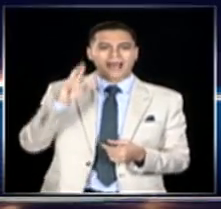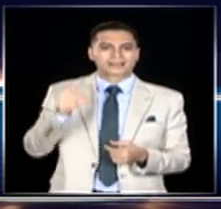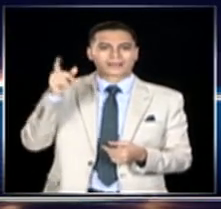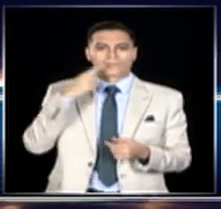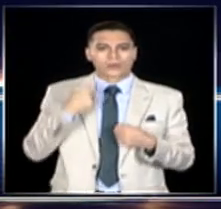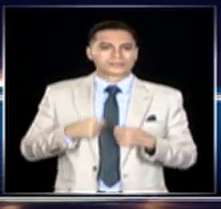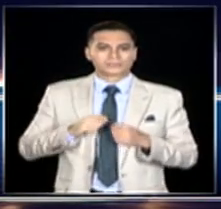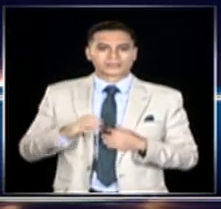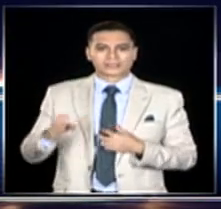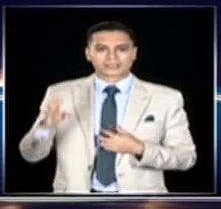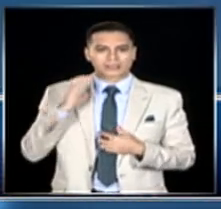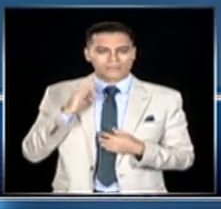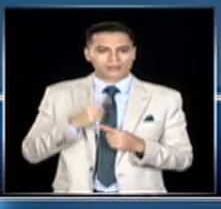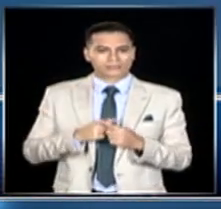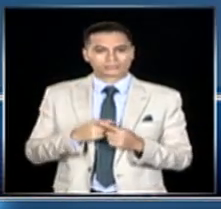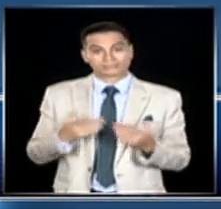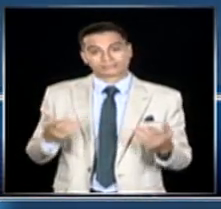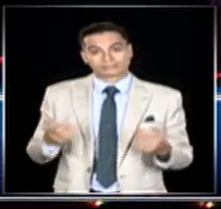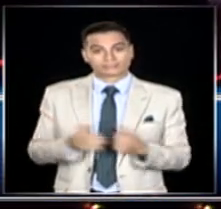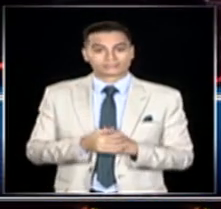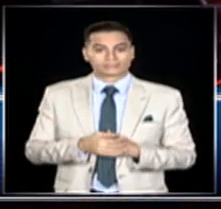اسبانيا؟ إجابة خاطئة.